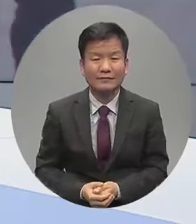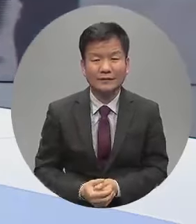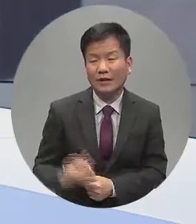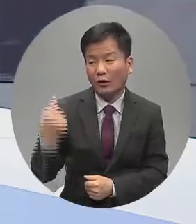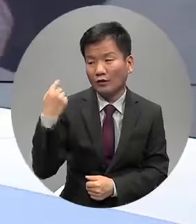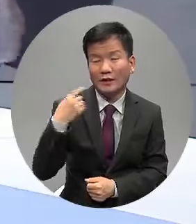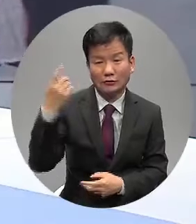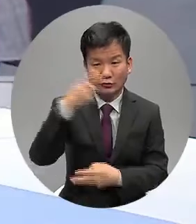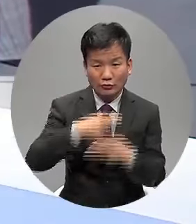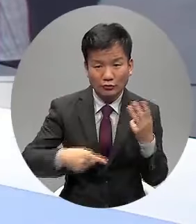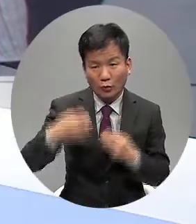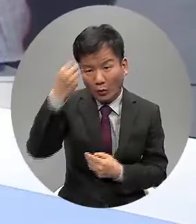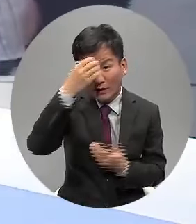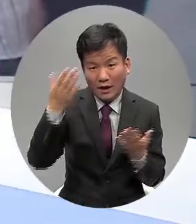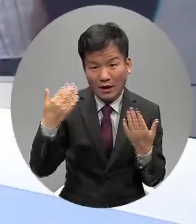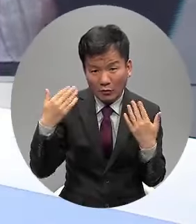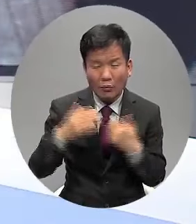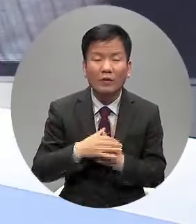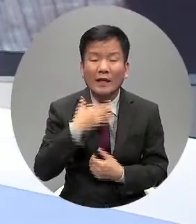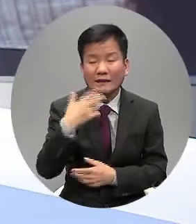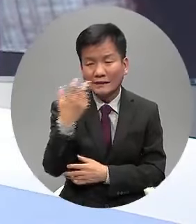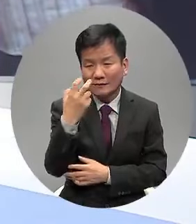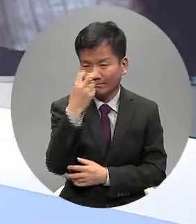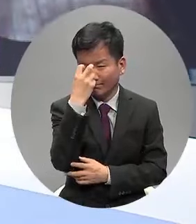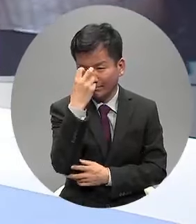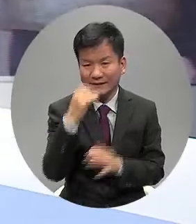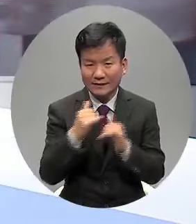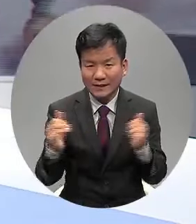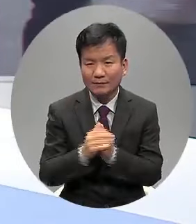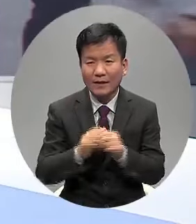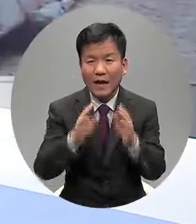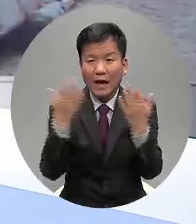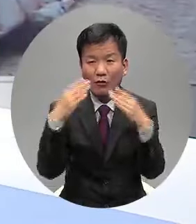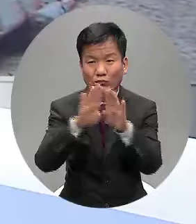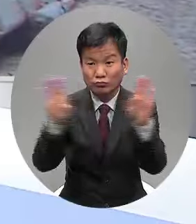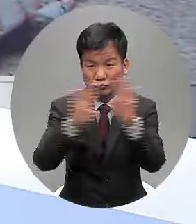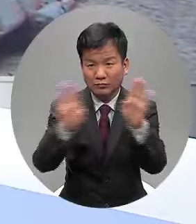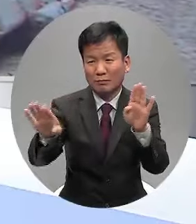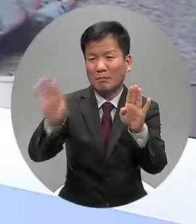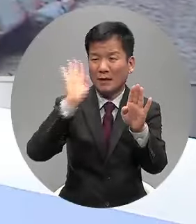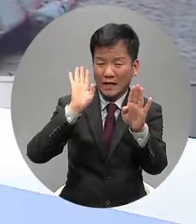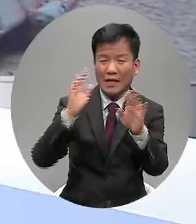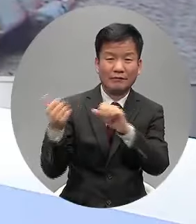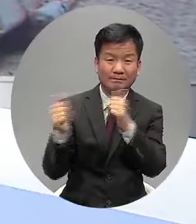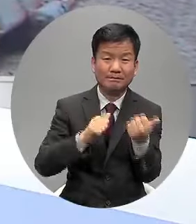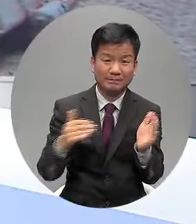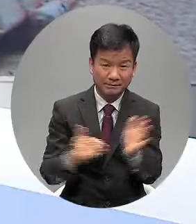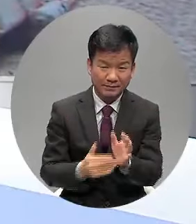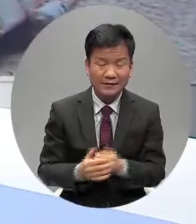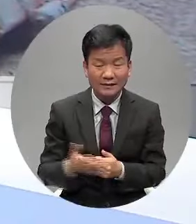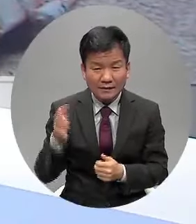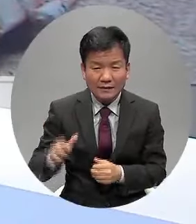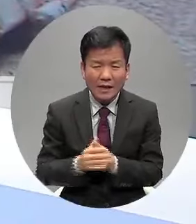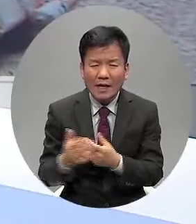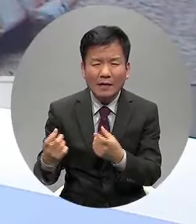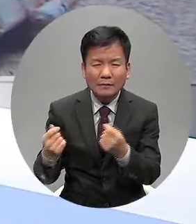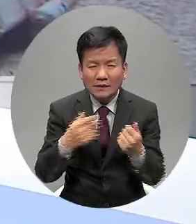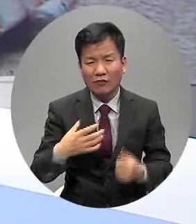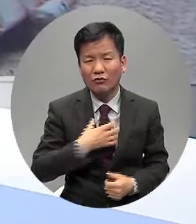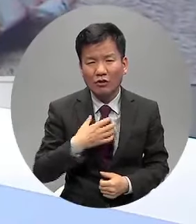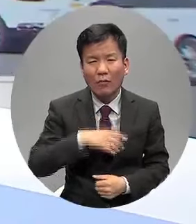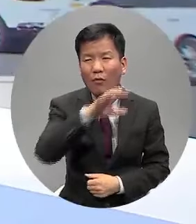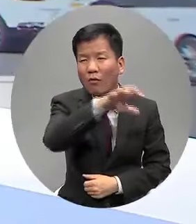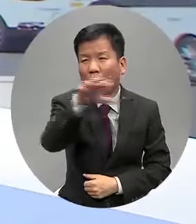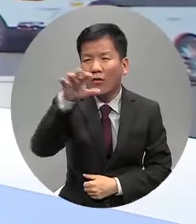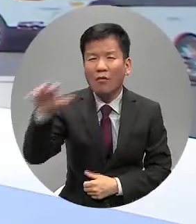어제 청주의 한 고등학교에서 70대 경비원이 교문에 깔려 숨지는 사고가 있었는데요. 그런데 비슷한 위험이 있는